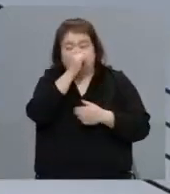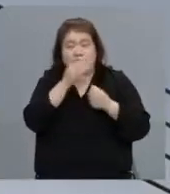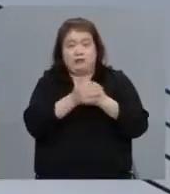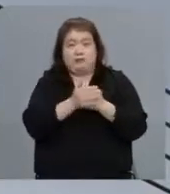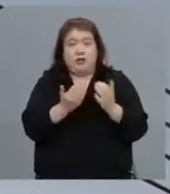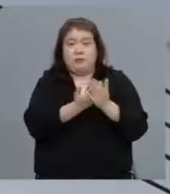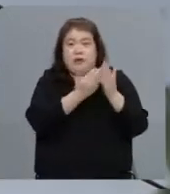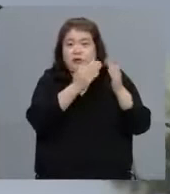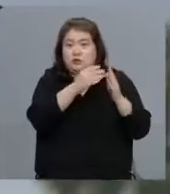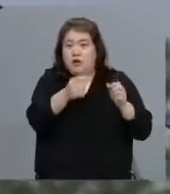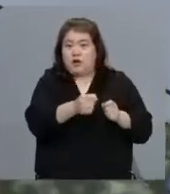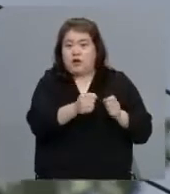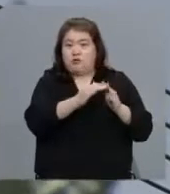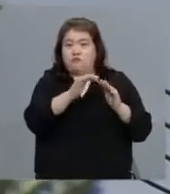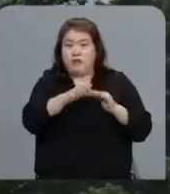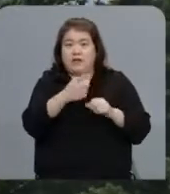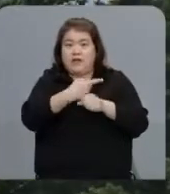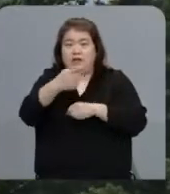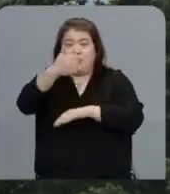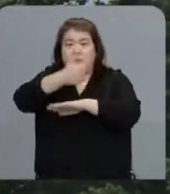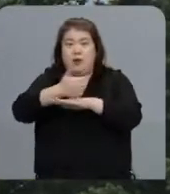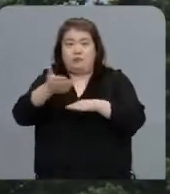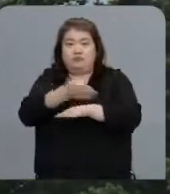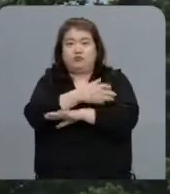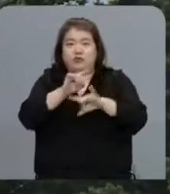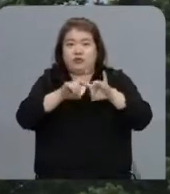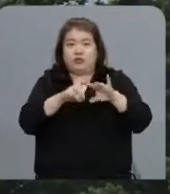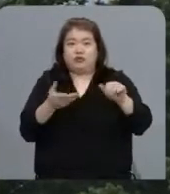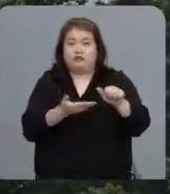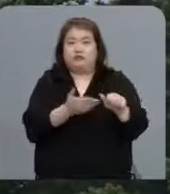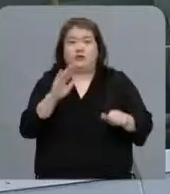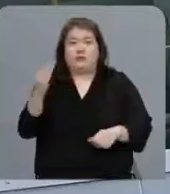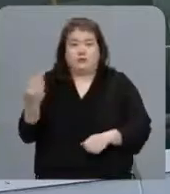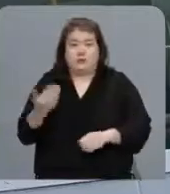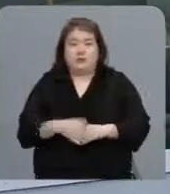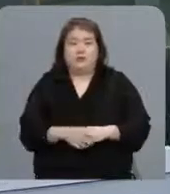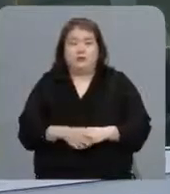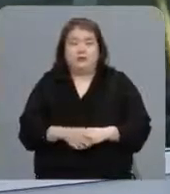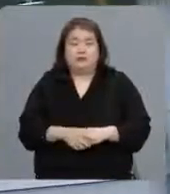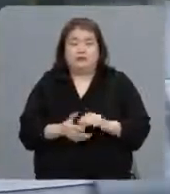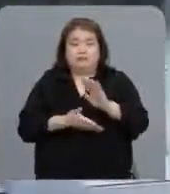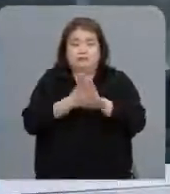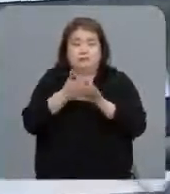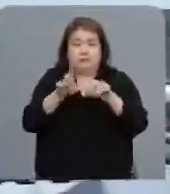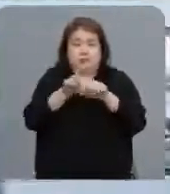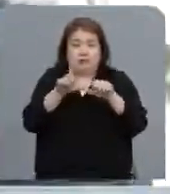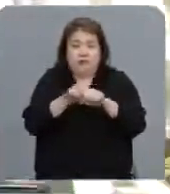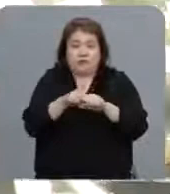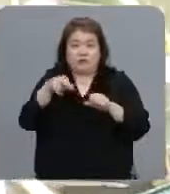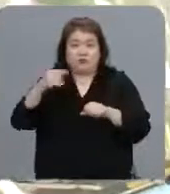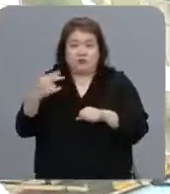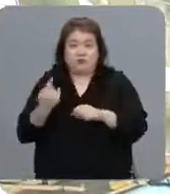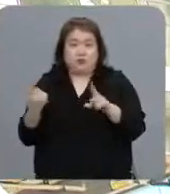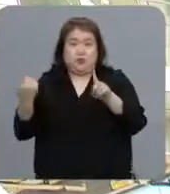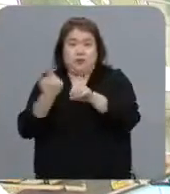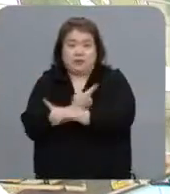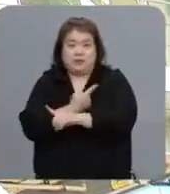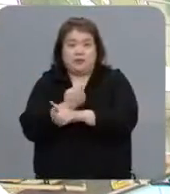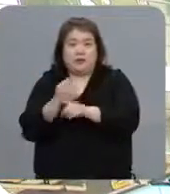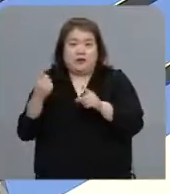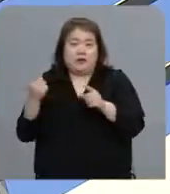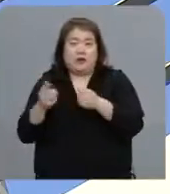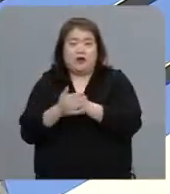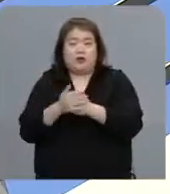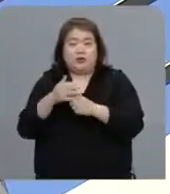발전소와 가까운 마을에 내년 말부터 전기가 공급됩니다 도시가스를 수소로 만들어 전기를 생산하기